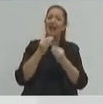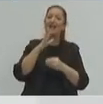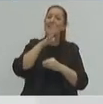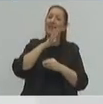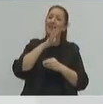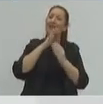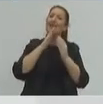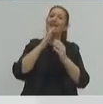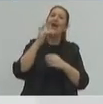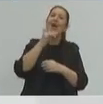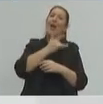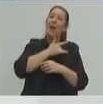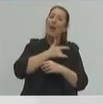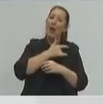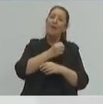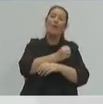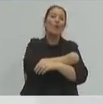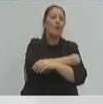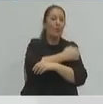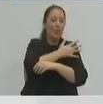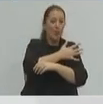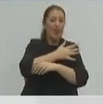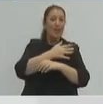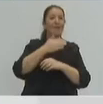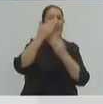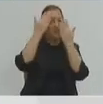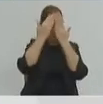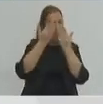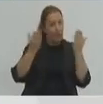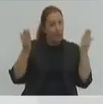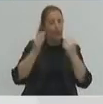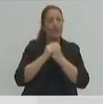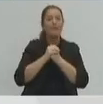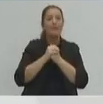en kalbi duygularımla, muhabbetlerimle selamlıyorum.